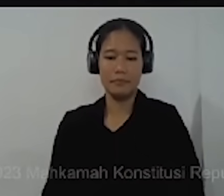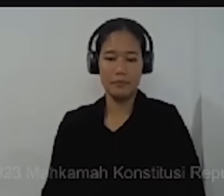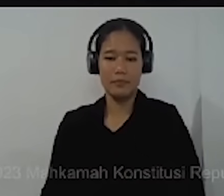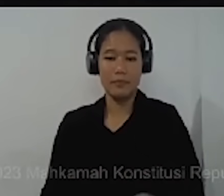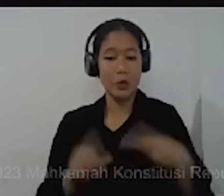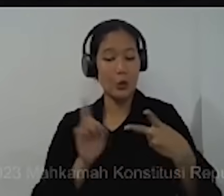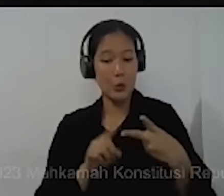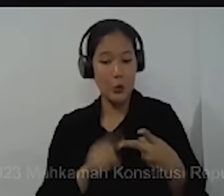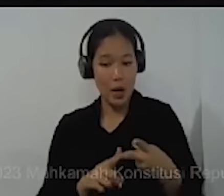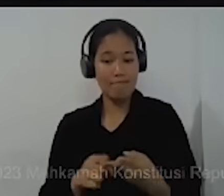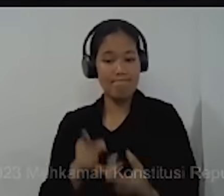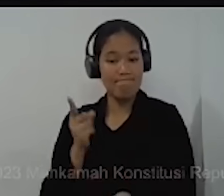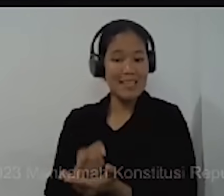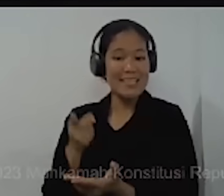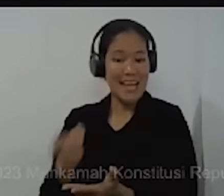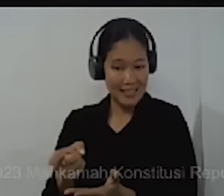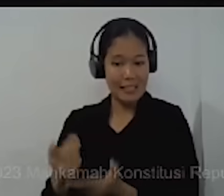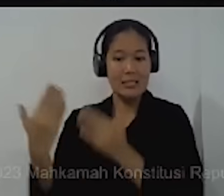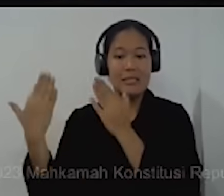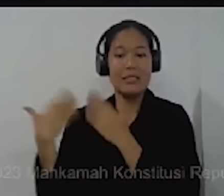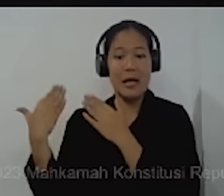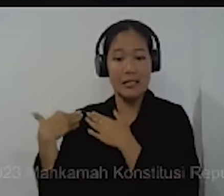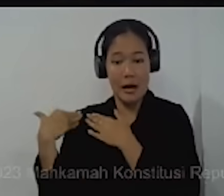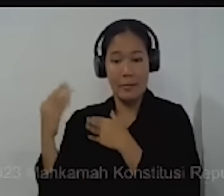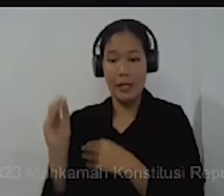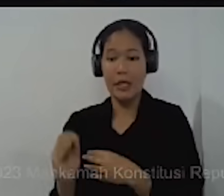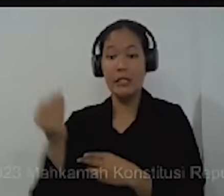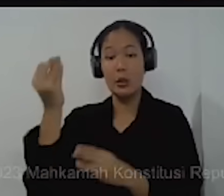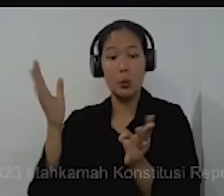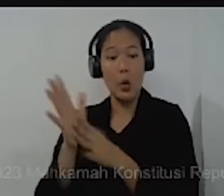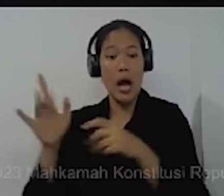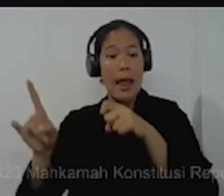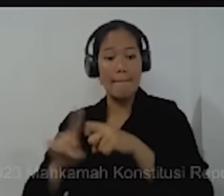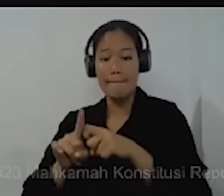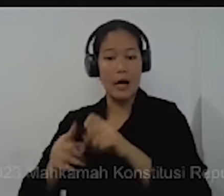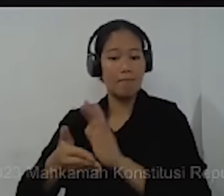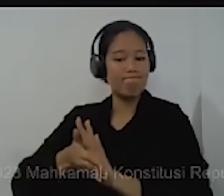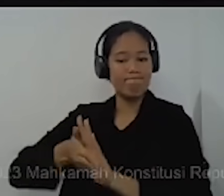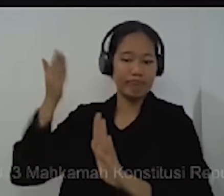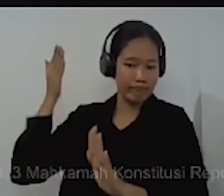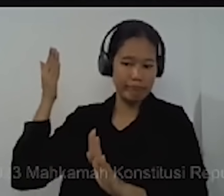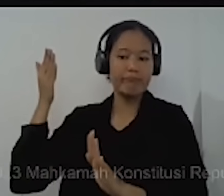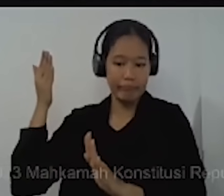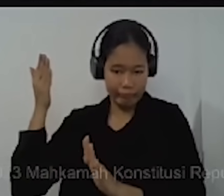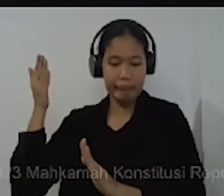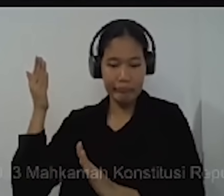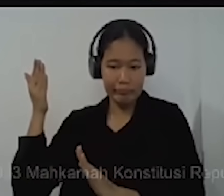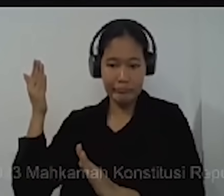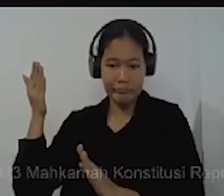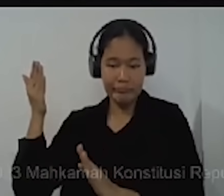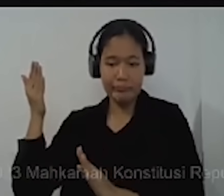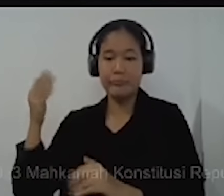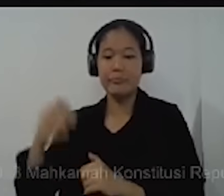dua menjatuhkan saks sanksi pemberhentian dari jabatan Ketua Mahkamah